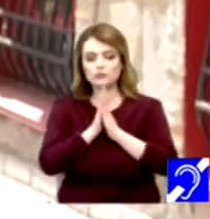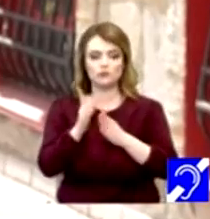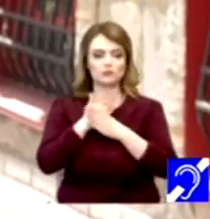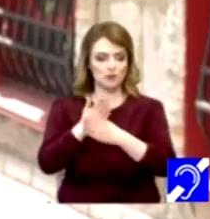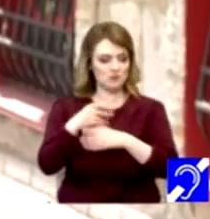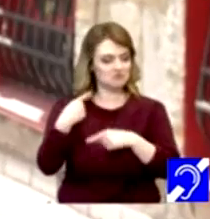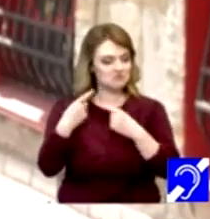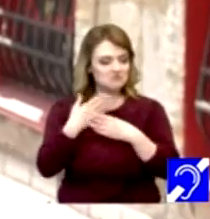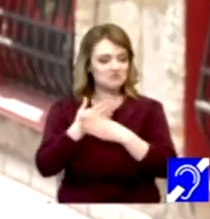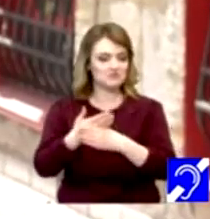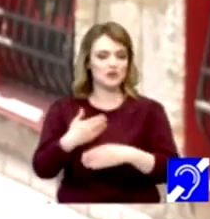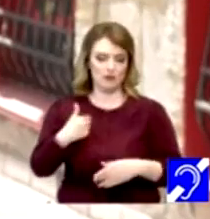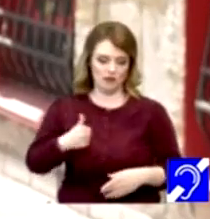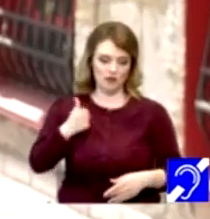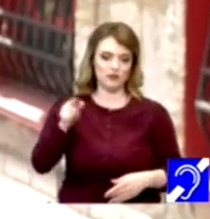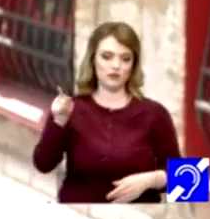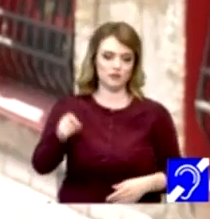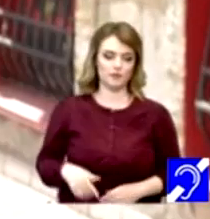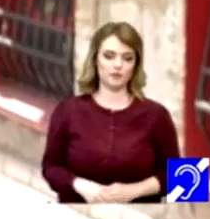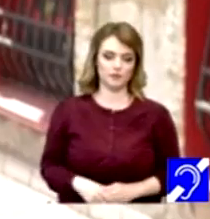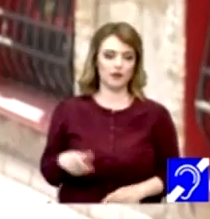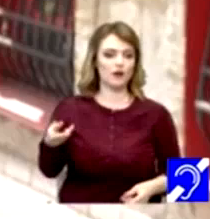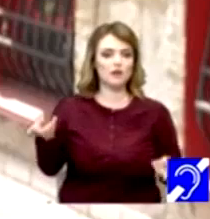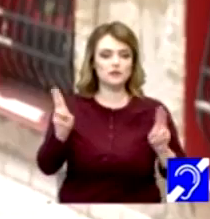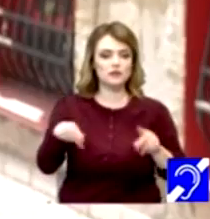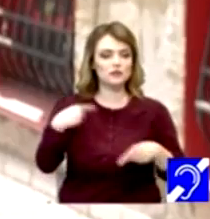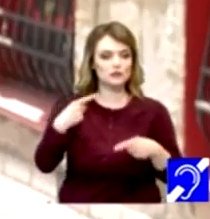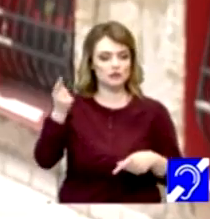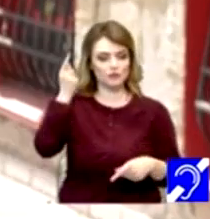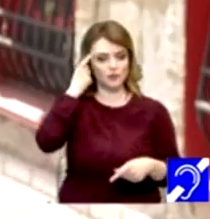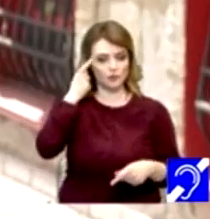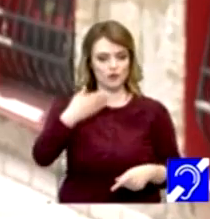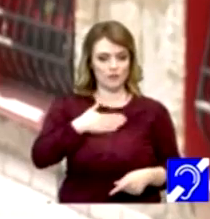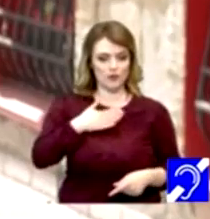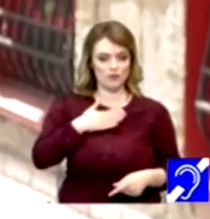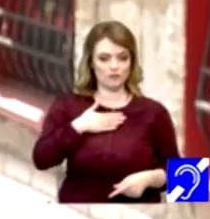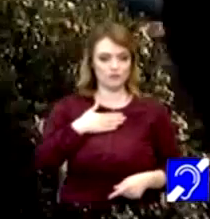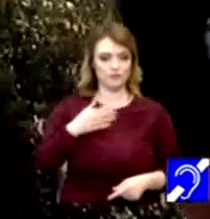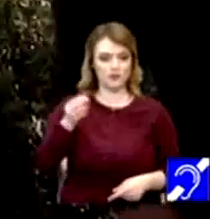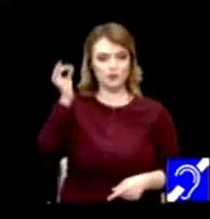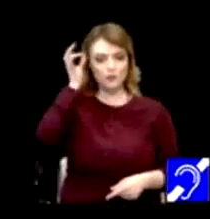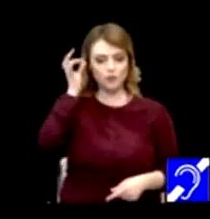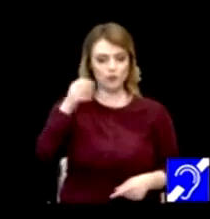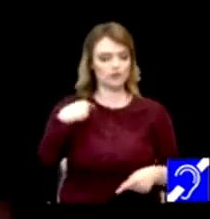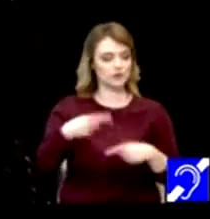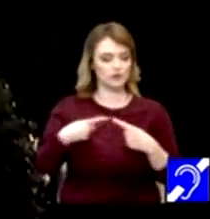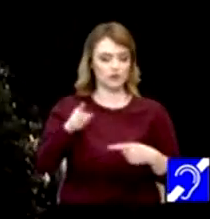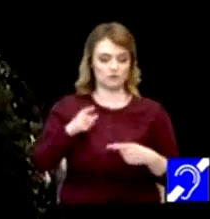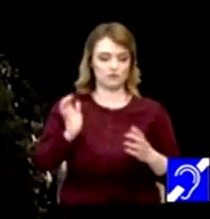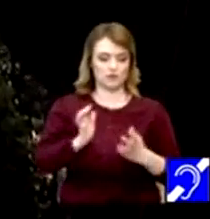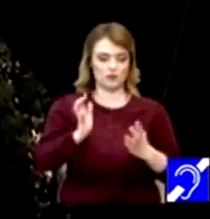Ne-am mândrit cu el și va rămâne mereu în amintirea noastră pentru veci. Eu sunt